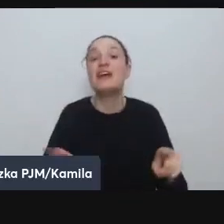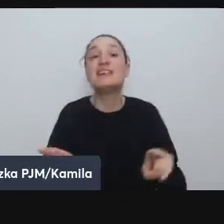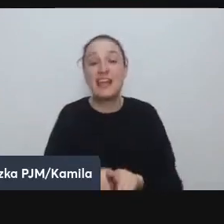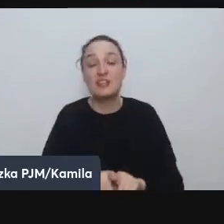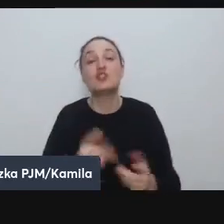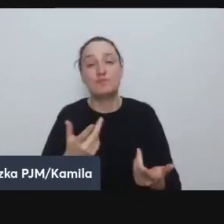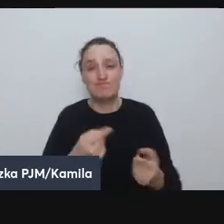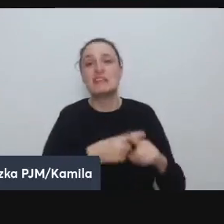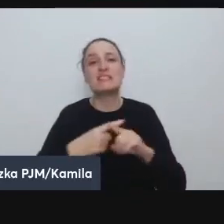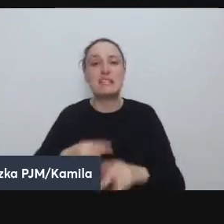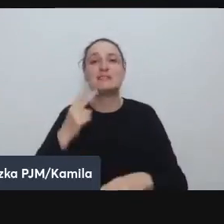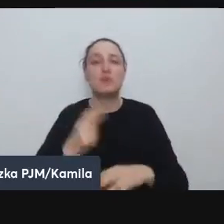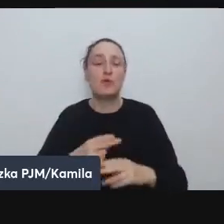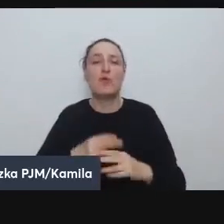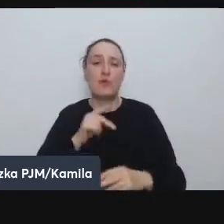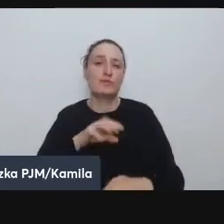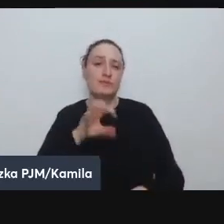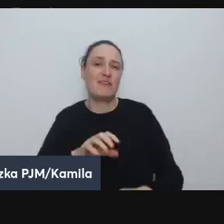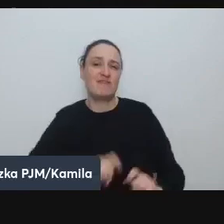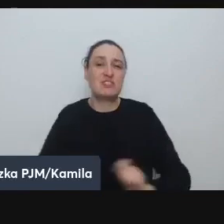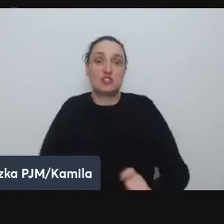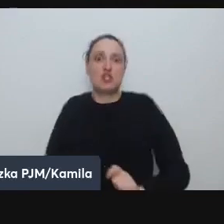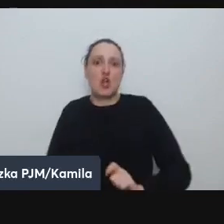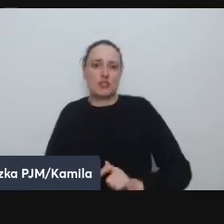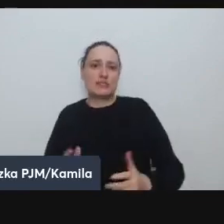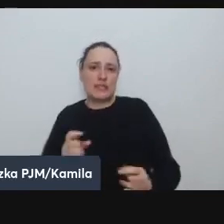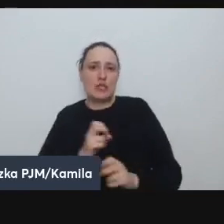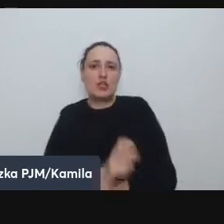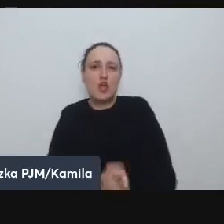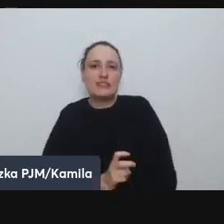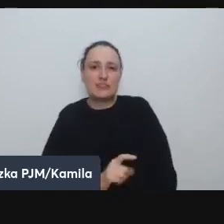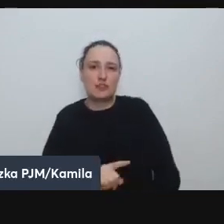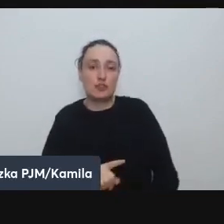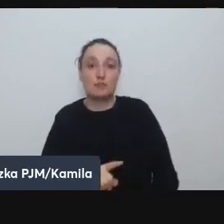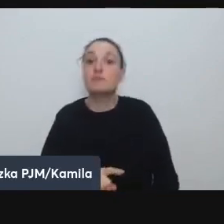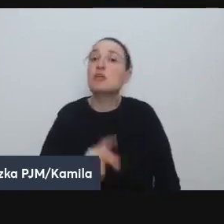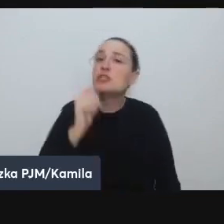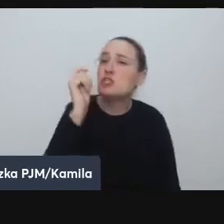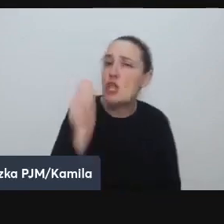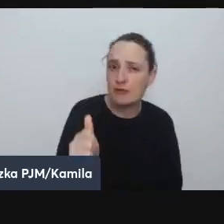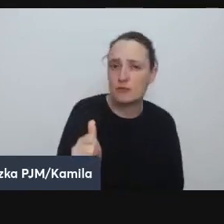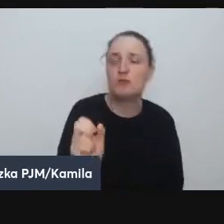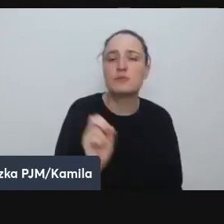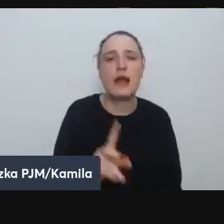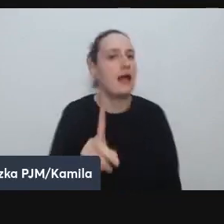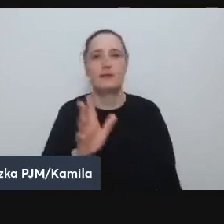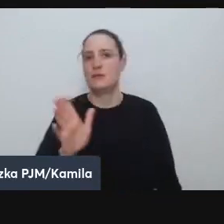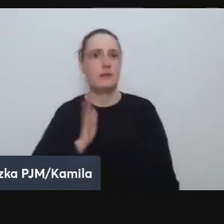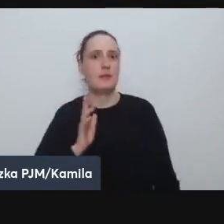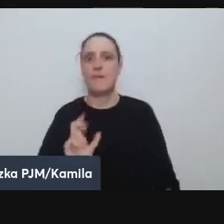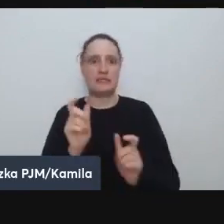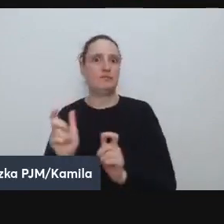warto powiedzieć, też mówiąc, że to jest bardzo rzadkie, no ale bardzo niebezpieczne, więc wiedzieć po prostu, że to